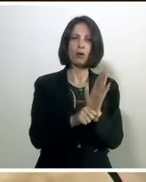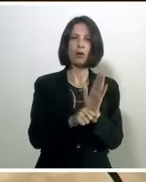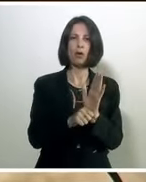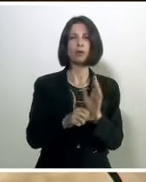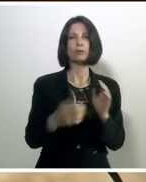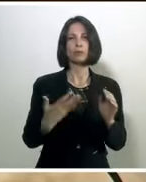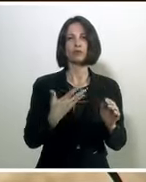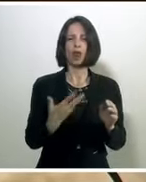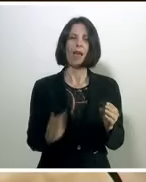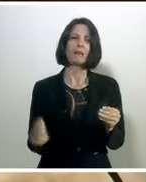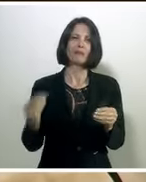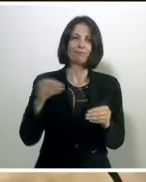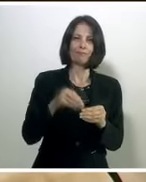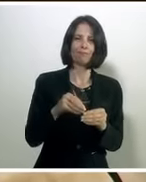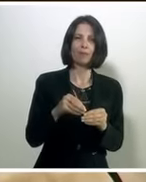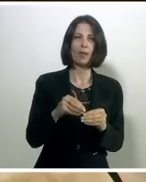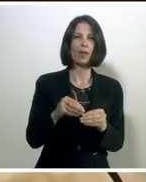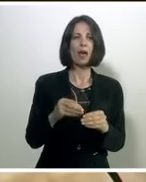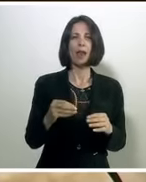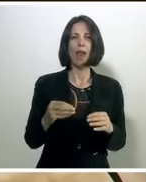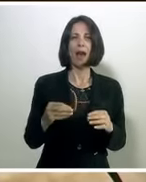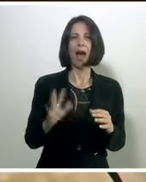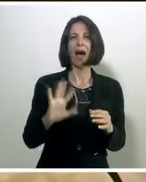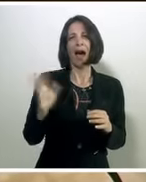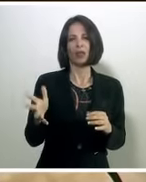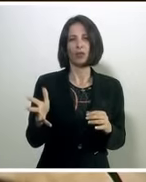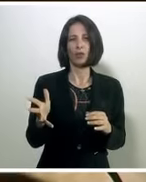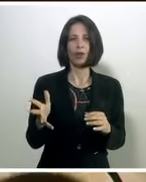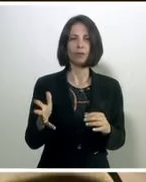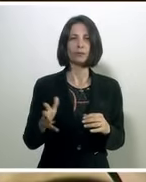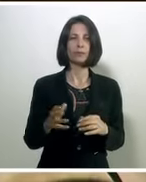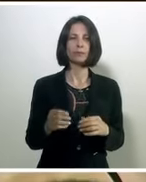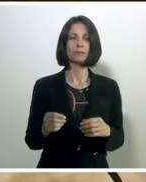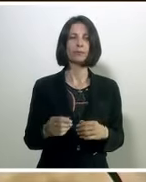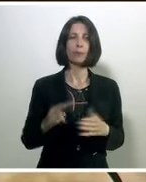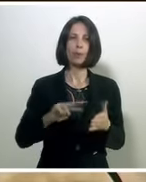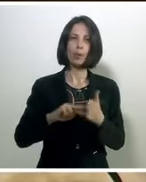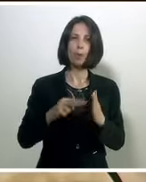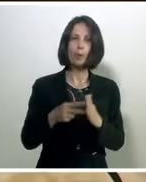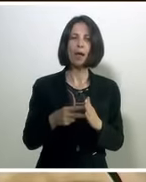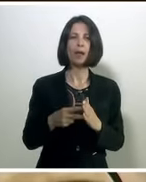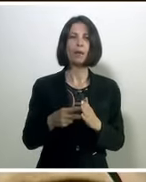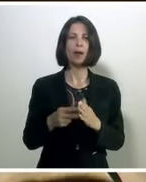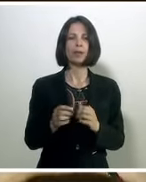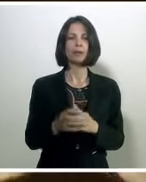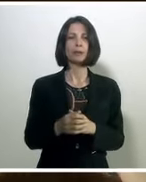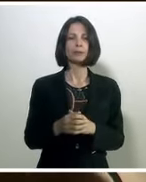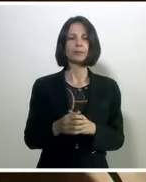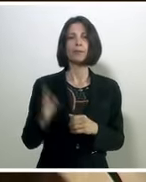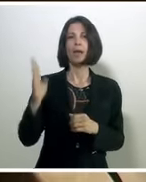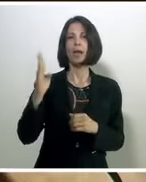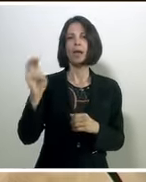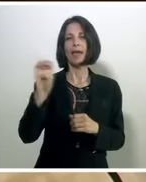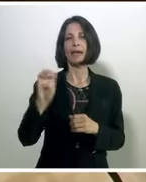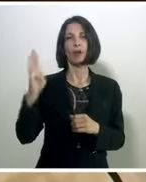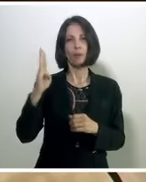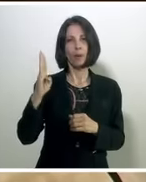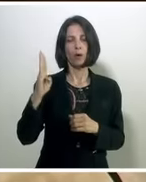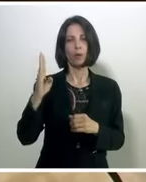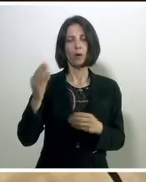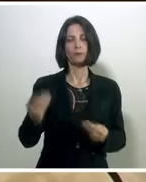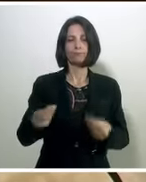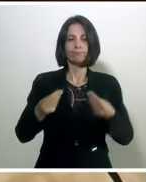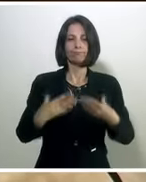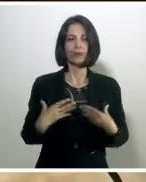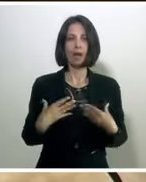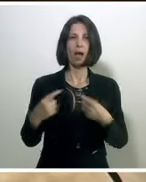puro conflitto sociale o di classe Enrico Berlinguer ci lascia un'eredità importante che è giusto ricordare